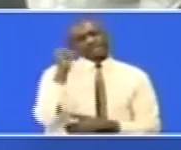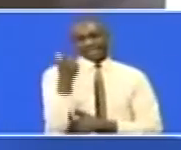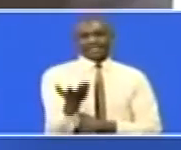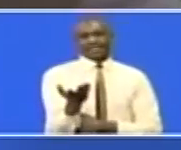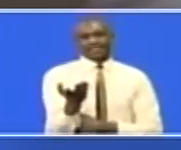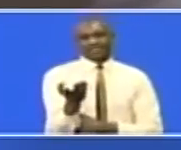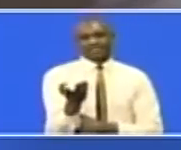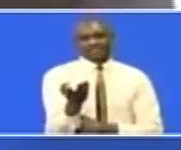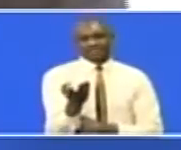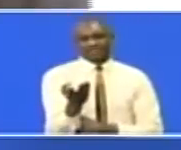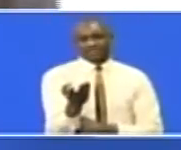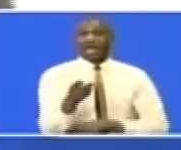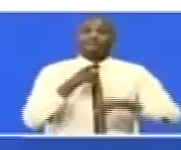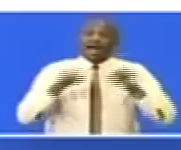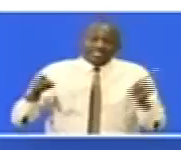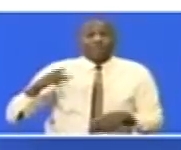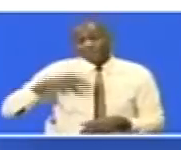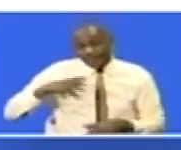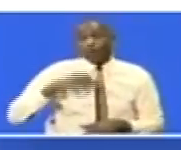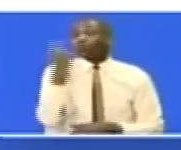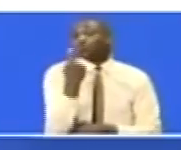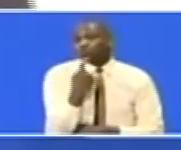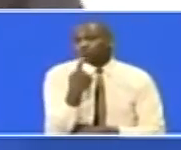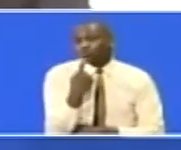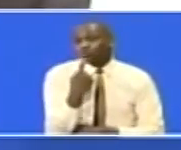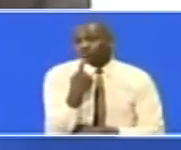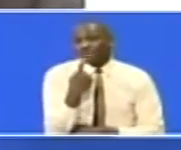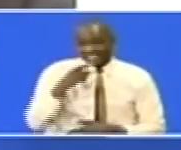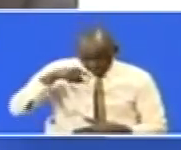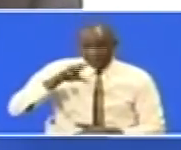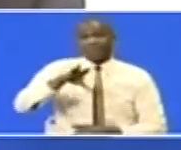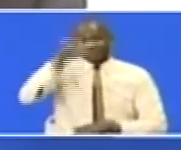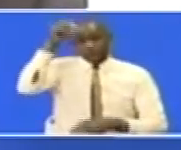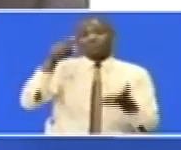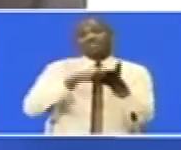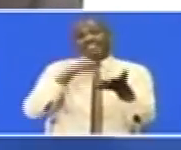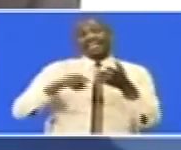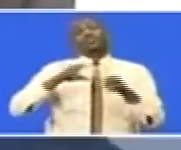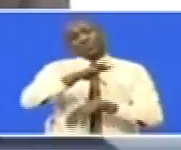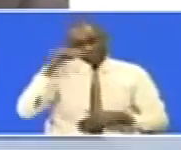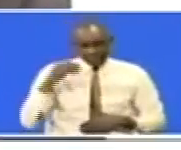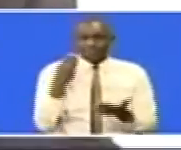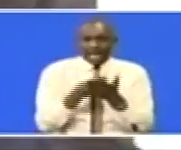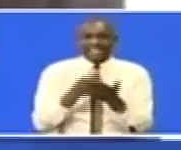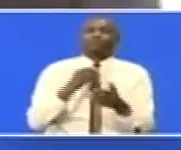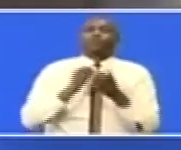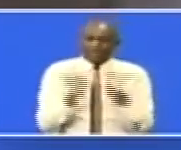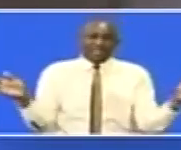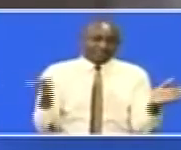Kenya. Lakini wale ambao wamepatikana na makosa ya wizi ya pesa ya